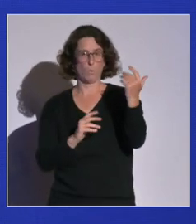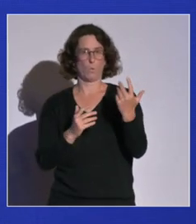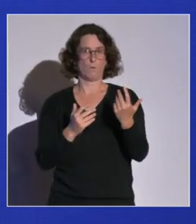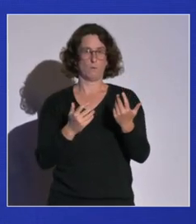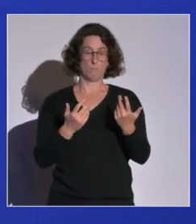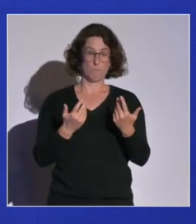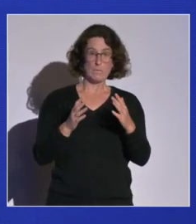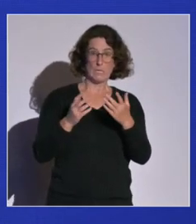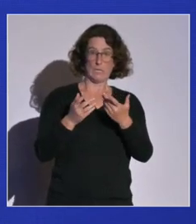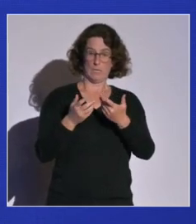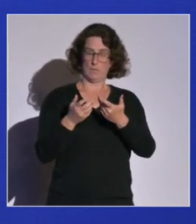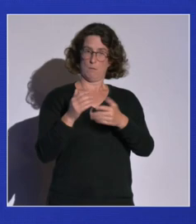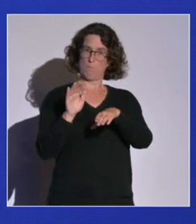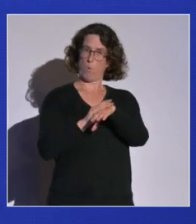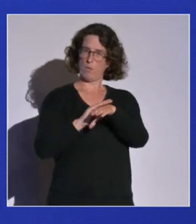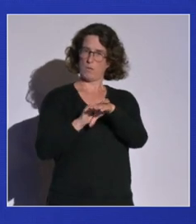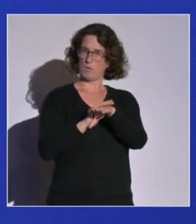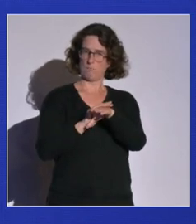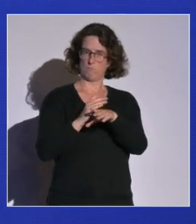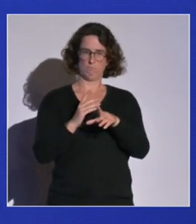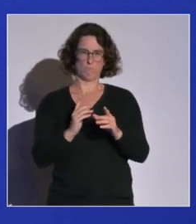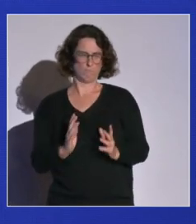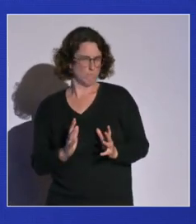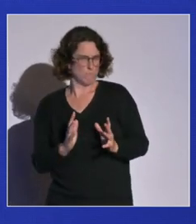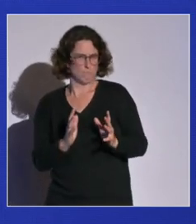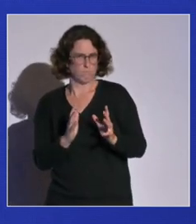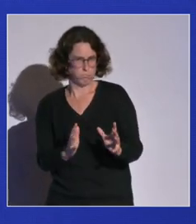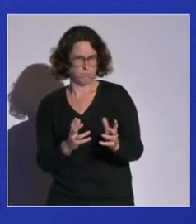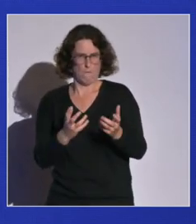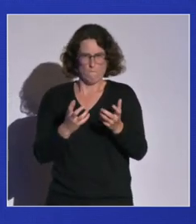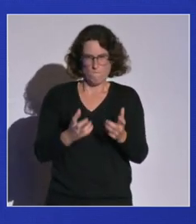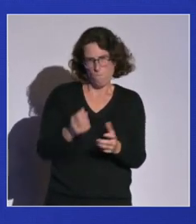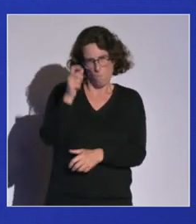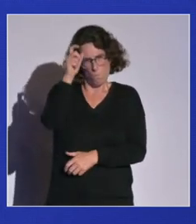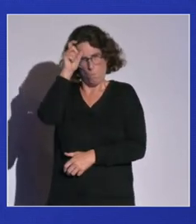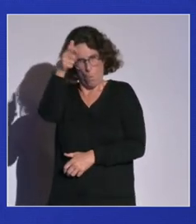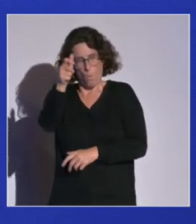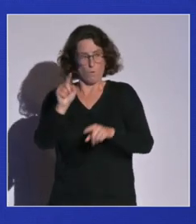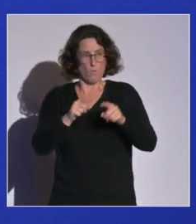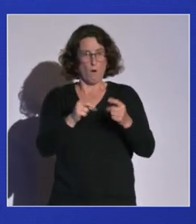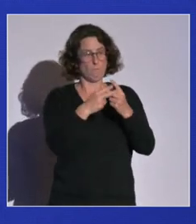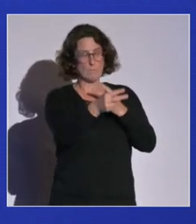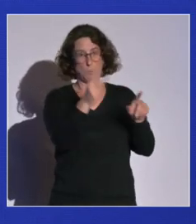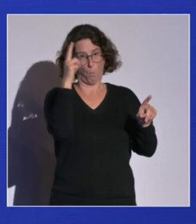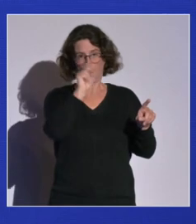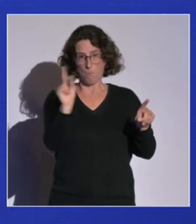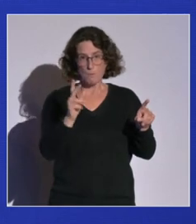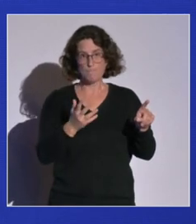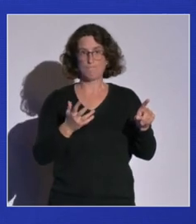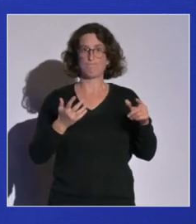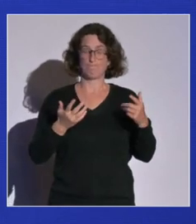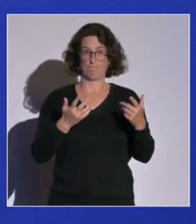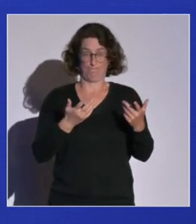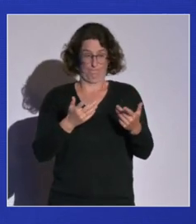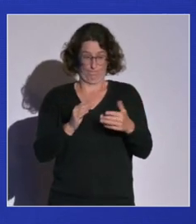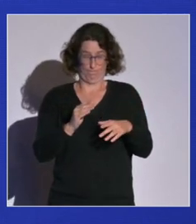voulue, cohérente, parfois incomprise, a fait que désormais, en très peu